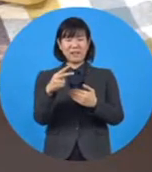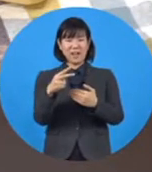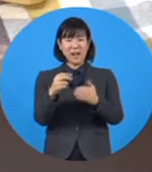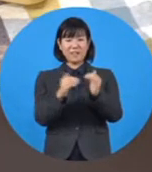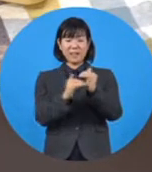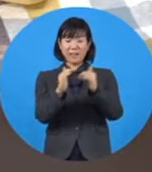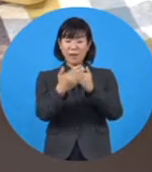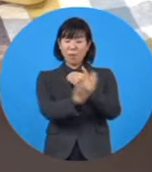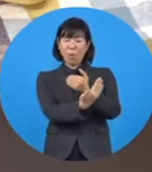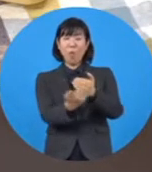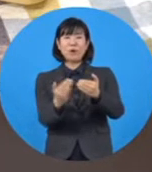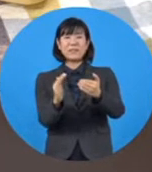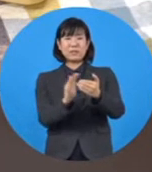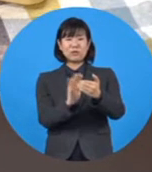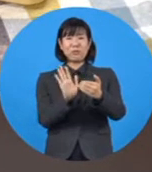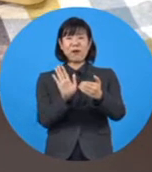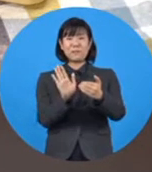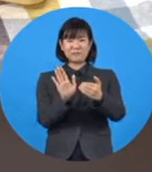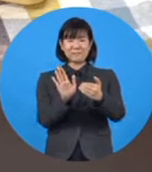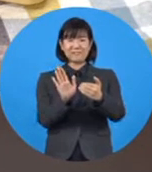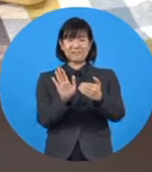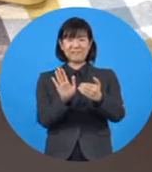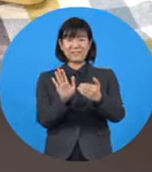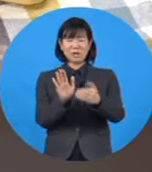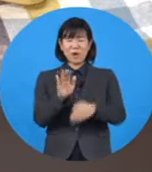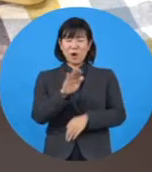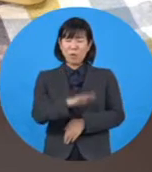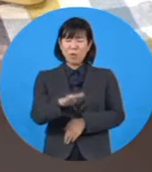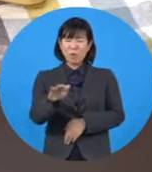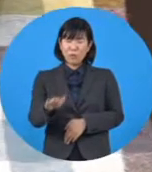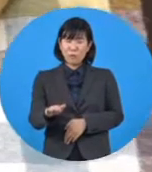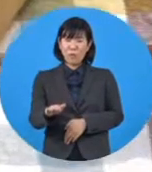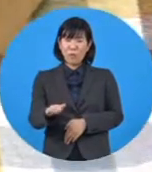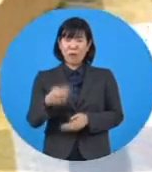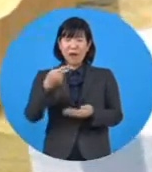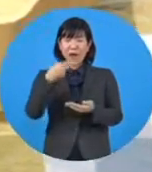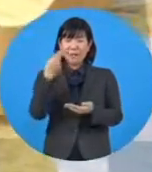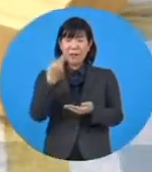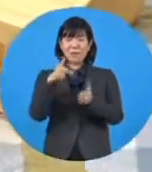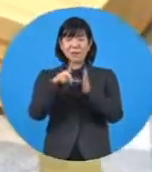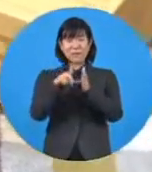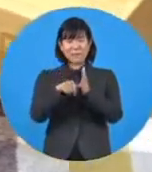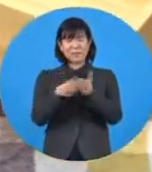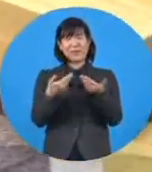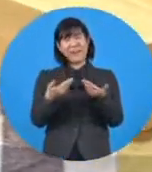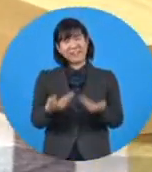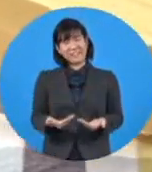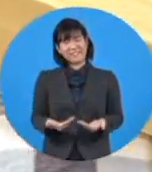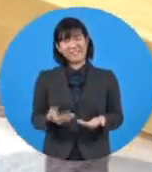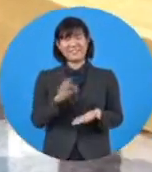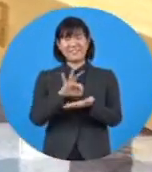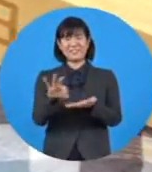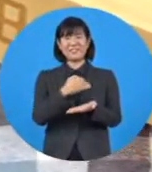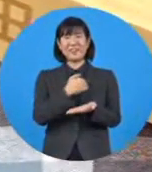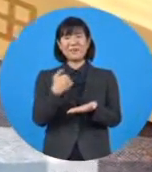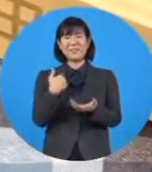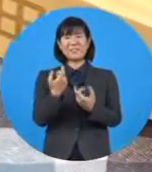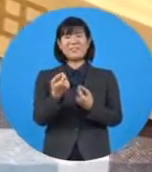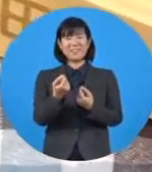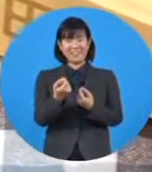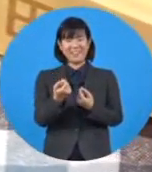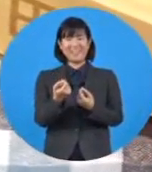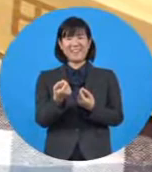し、はい、 お子さんがね、まだ食事を始めたばかりの頃、こういったものだと安心して使えますね。 そうです